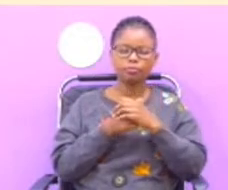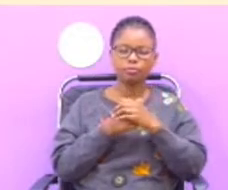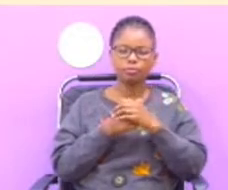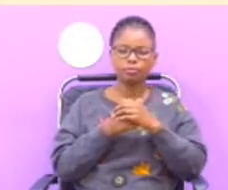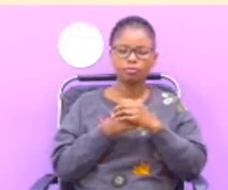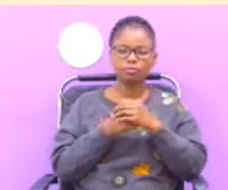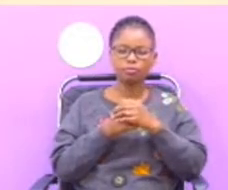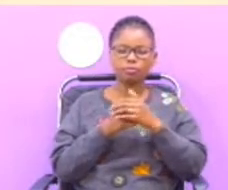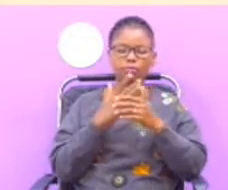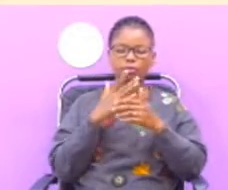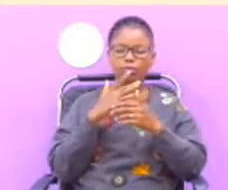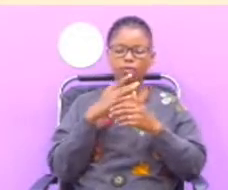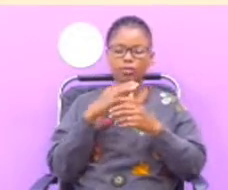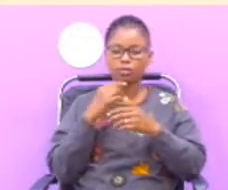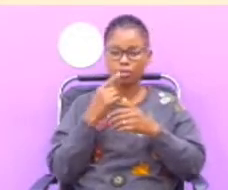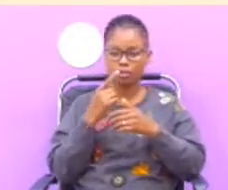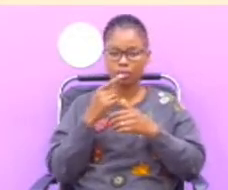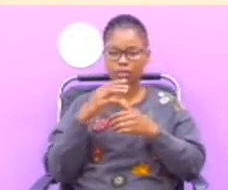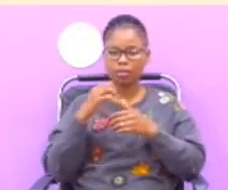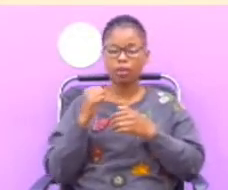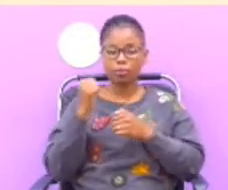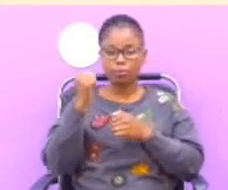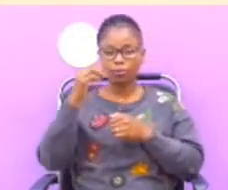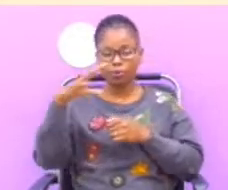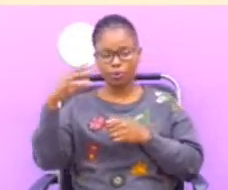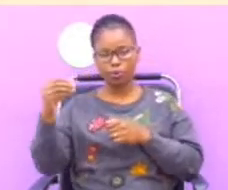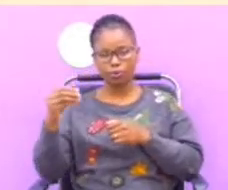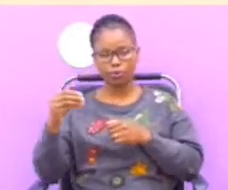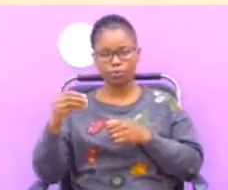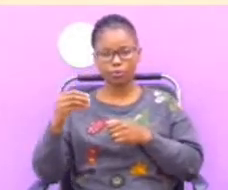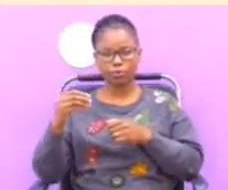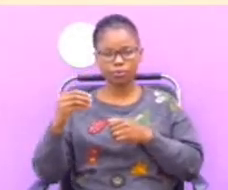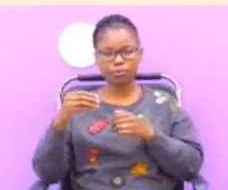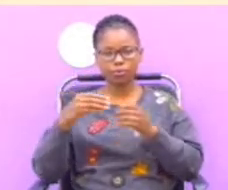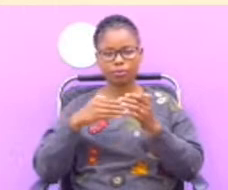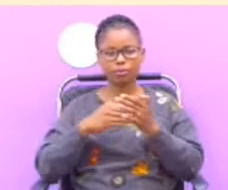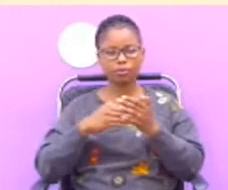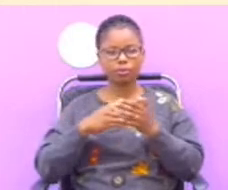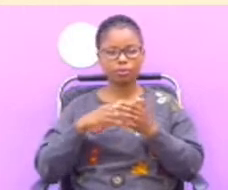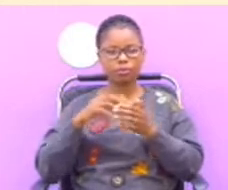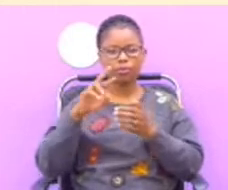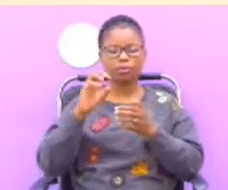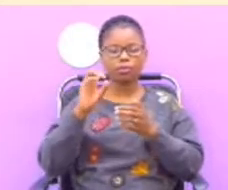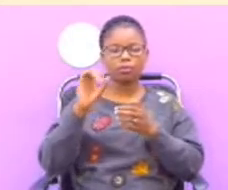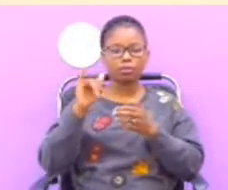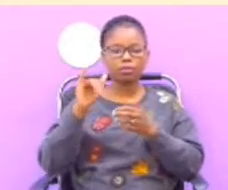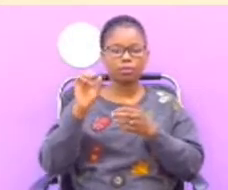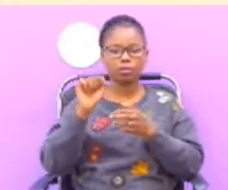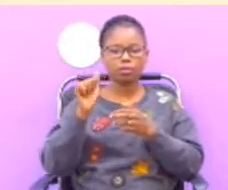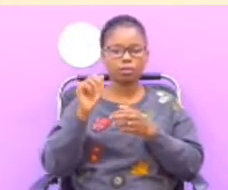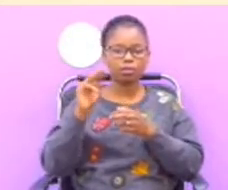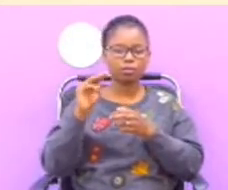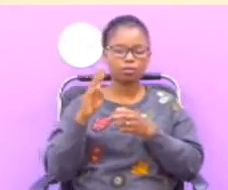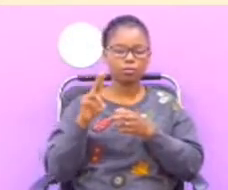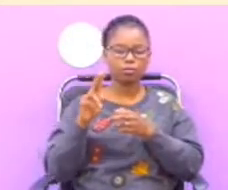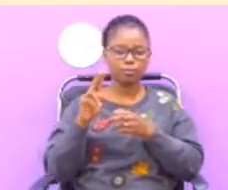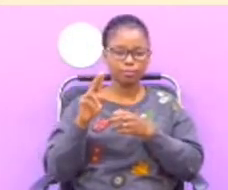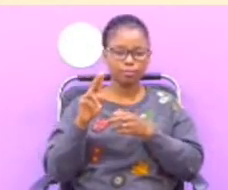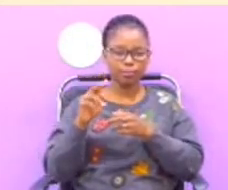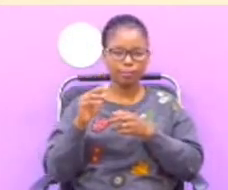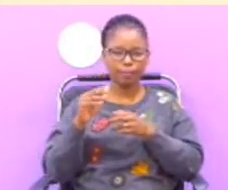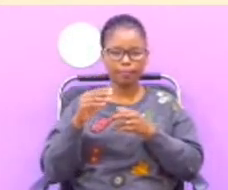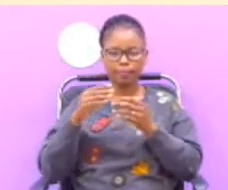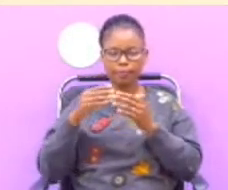no gerwo ukirothi dikinya stage ya Luisabu dirakora ngai athagathagite ngaru eh mutukateri ukaiwo hali